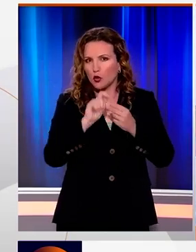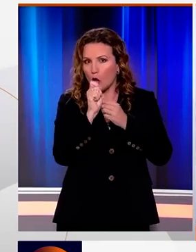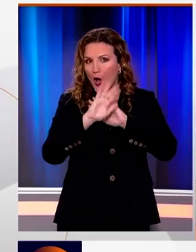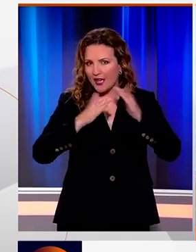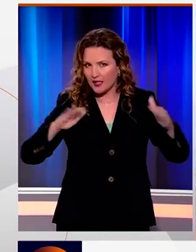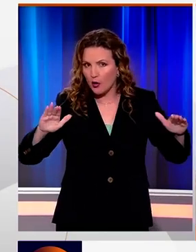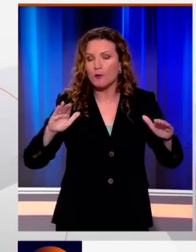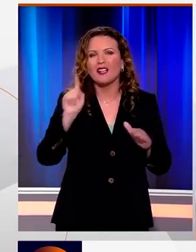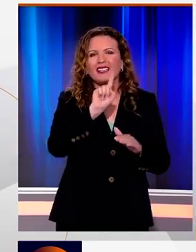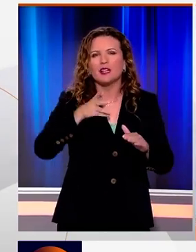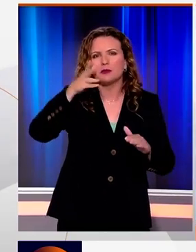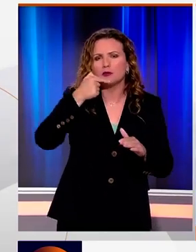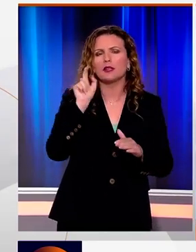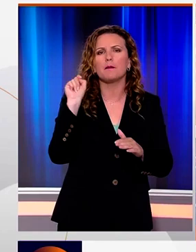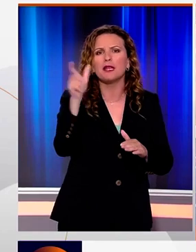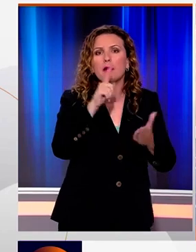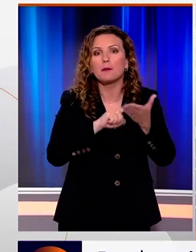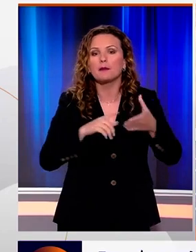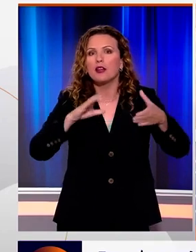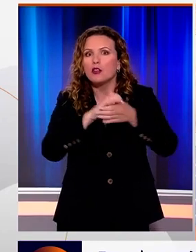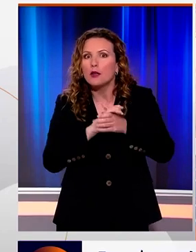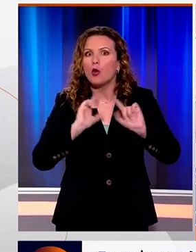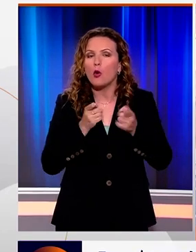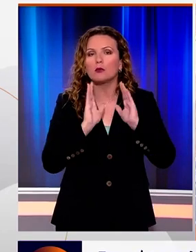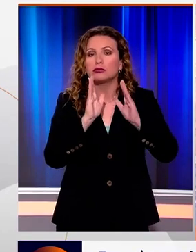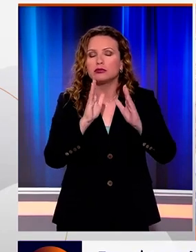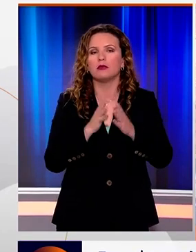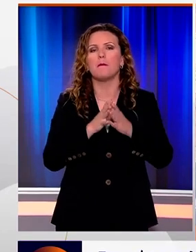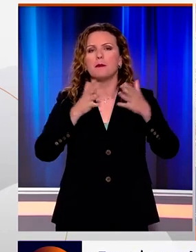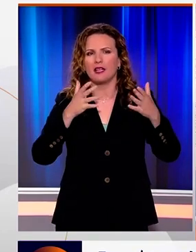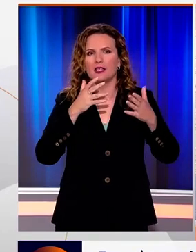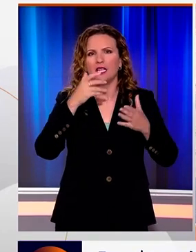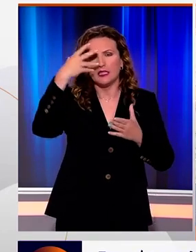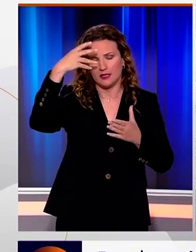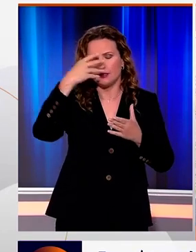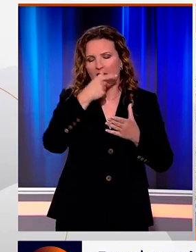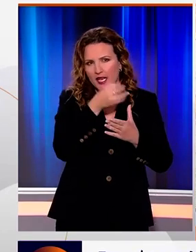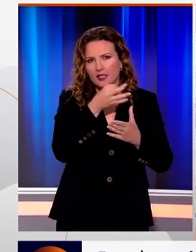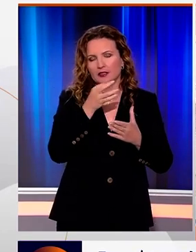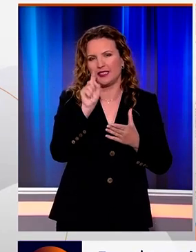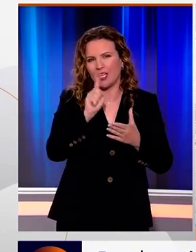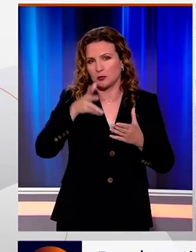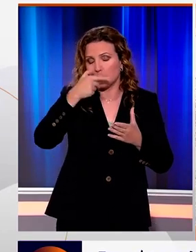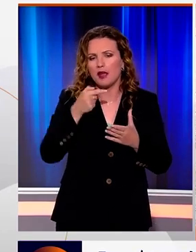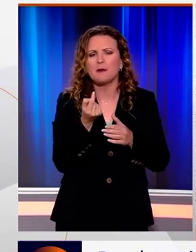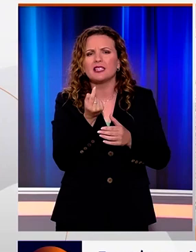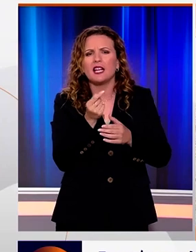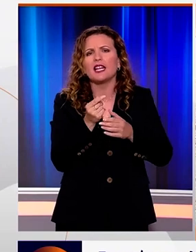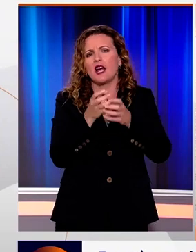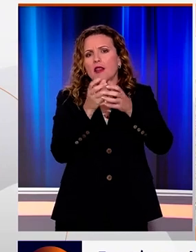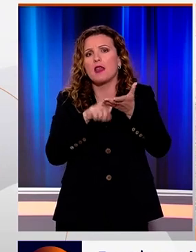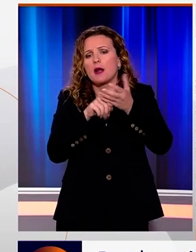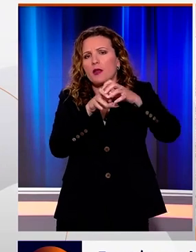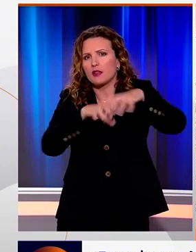Κυριάκος Μητσοτάκης εξέπεμψε μήνυμα συστράτευσης. Σε αυτή τη μεγάλη προσπάθεια είμαστε πολύ λίγοι για να είμαστε διχασμένοι. Την επόμενη